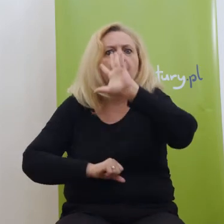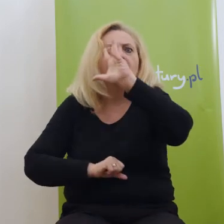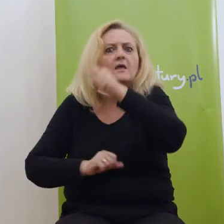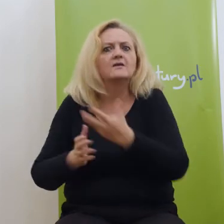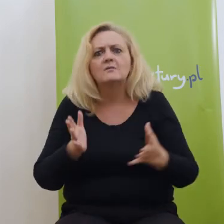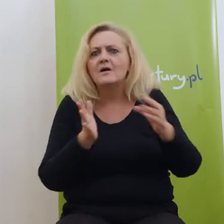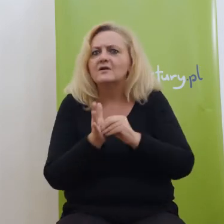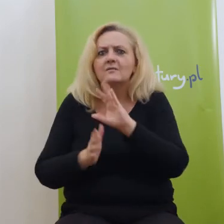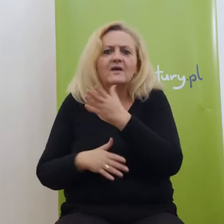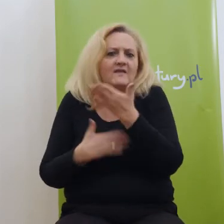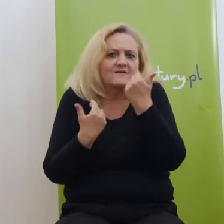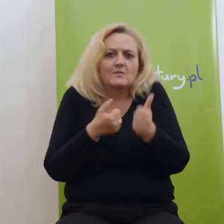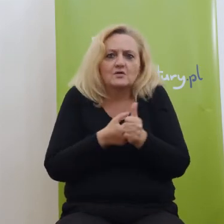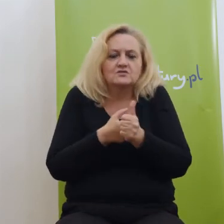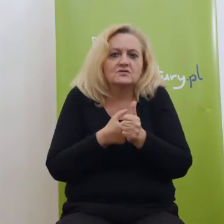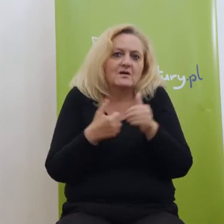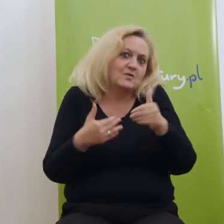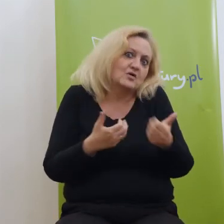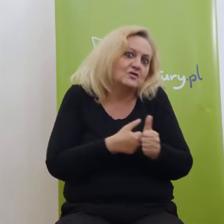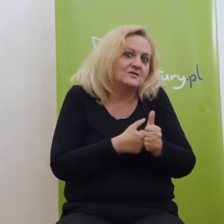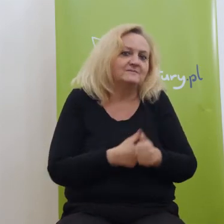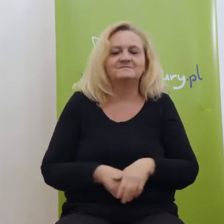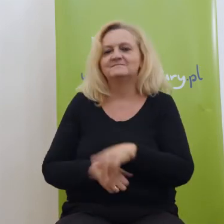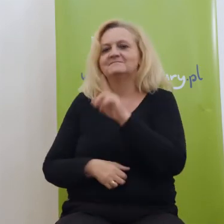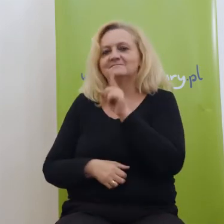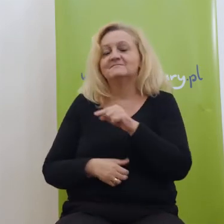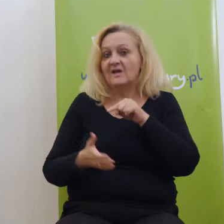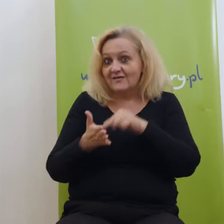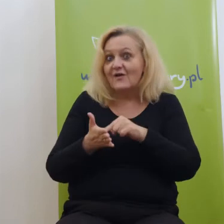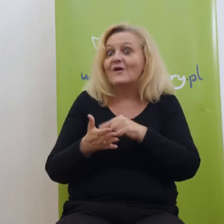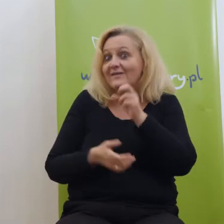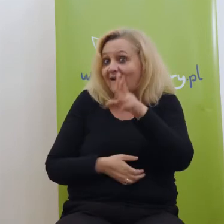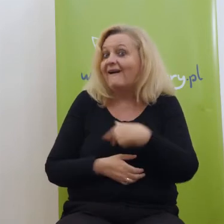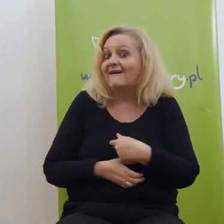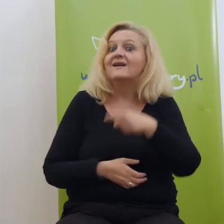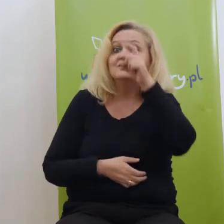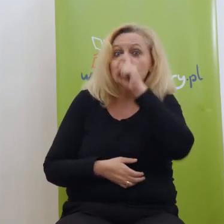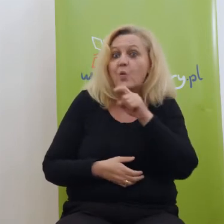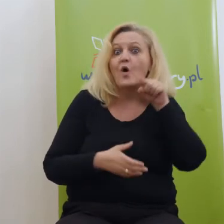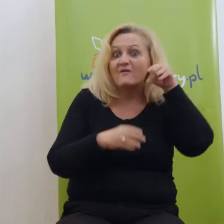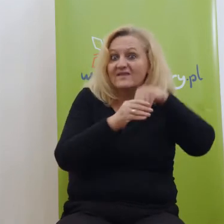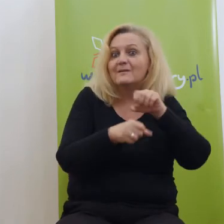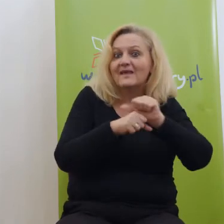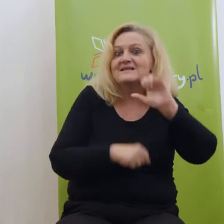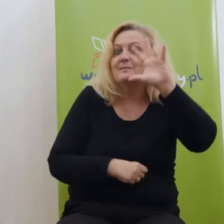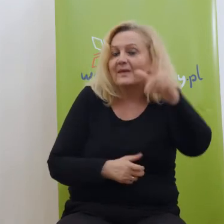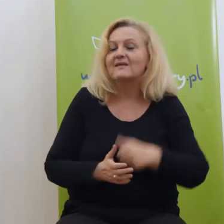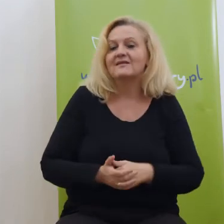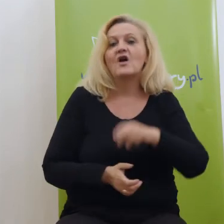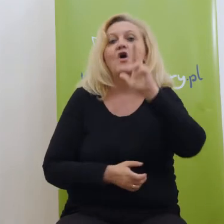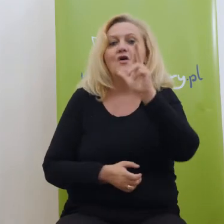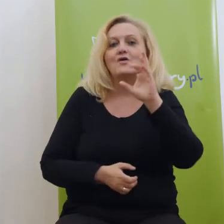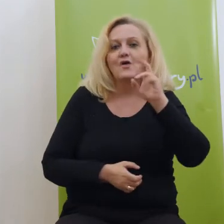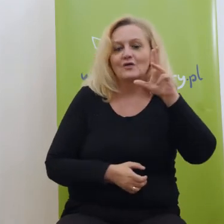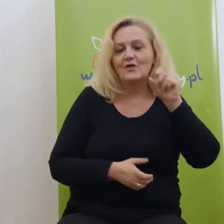piękny. Nie wiem, o co chodzi, ale może o coś tutaj chodzi. No tak, to jest ze złym właśnie, że ono może być piękne. Konkol jest rzeczywiście,